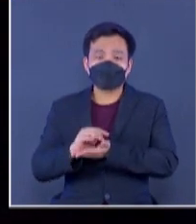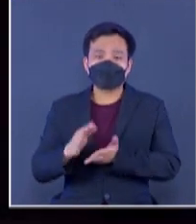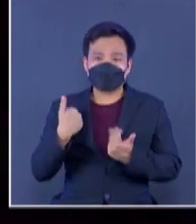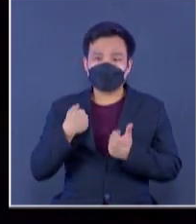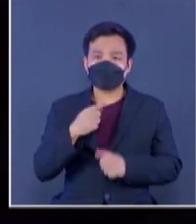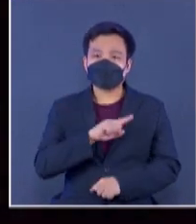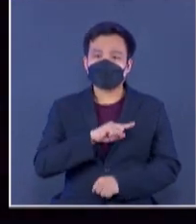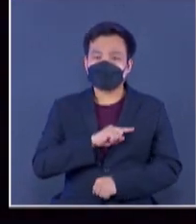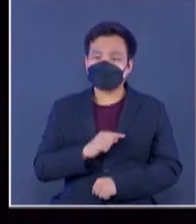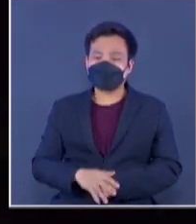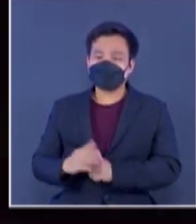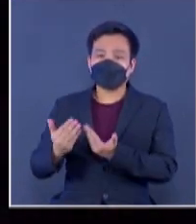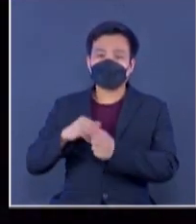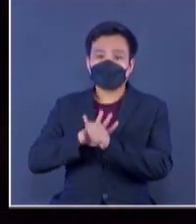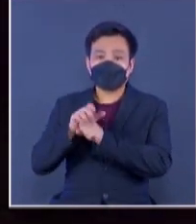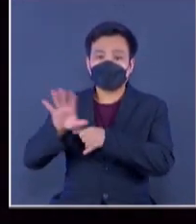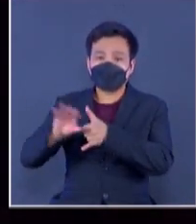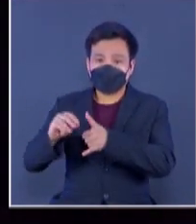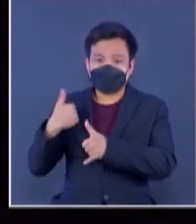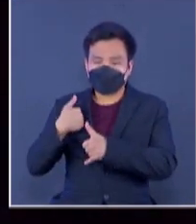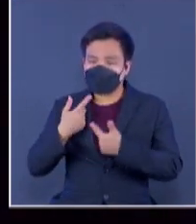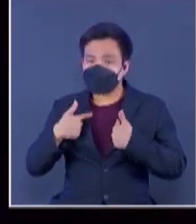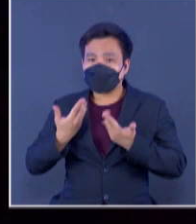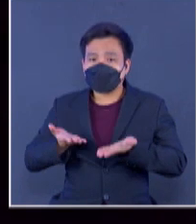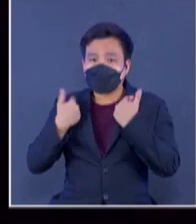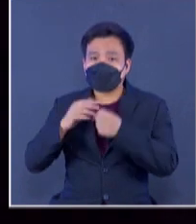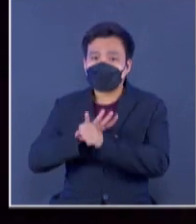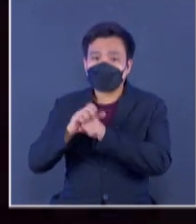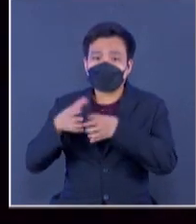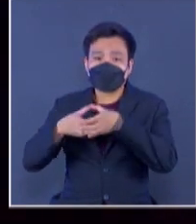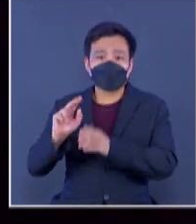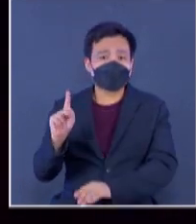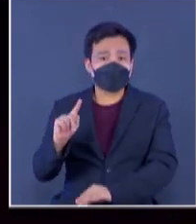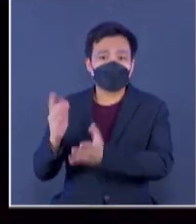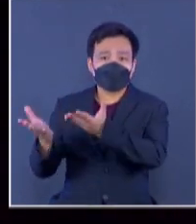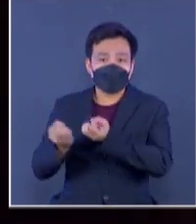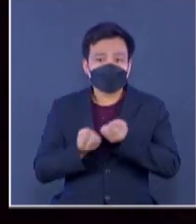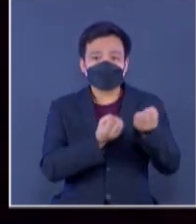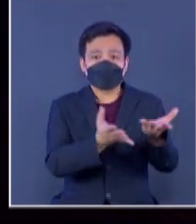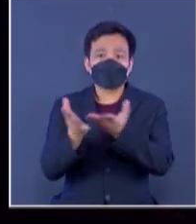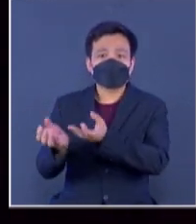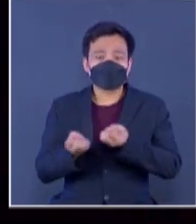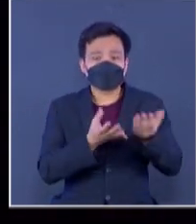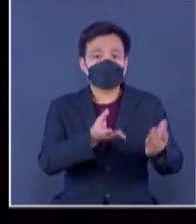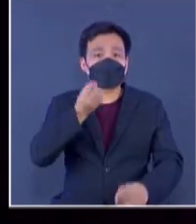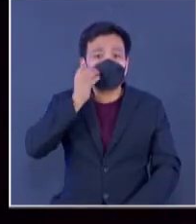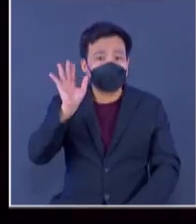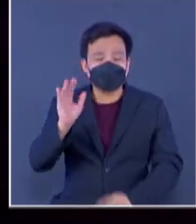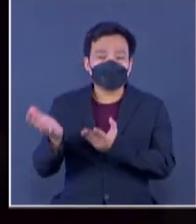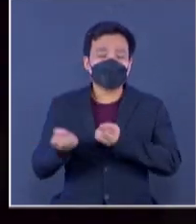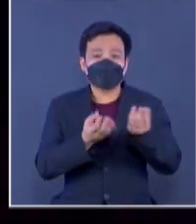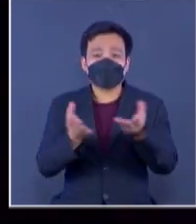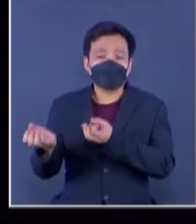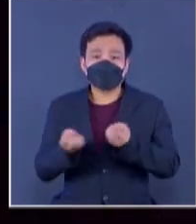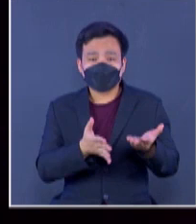จรับส่งผู้ป่วยติดเชื้อโควิด-19ที่มีอาการเพียงเล็กน้อยหรือว่าอยู่ในกลุ่มสีเขียวกลับไปรักษาตัวที่ภูมิลำเนาของผู้ป่วยทำ